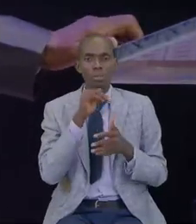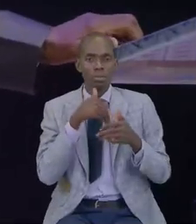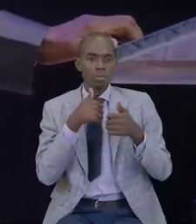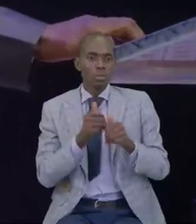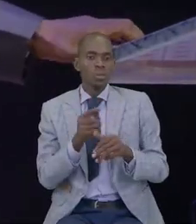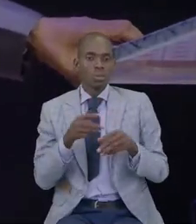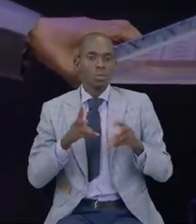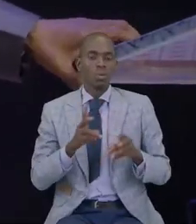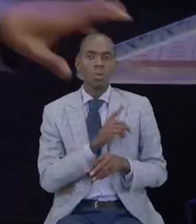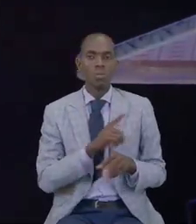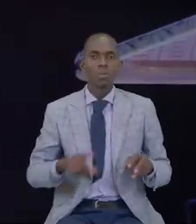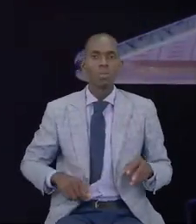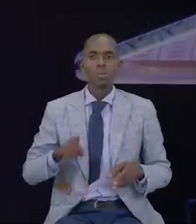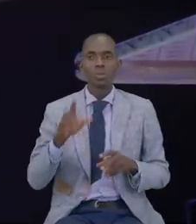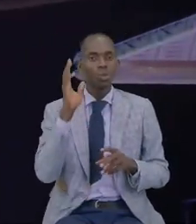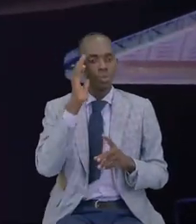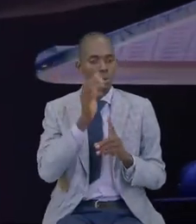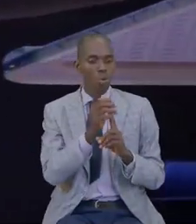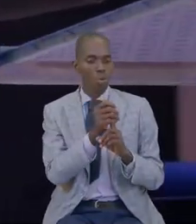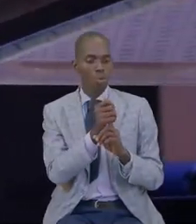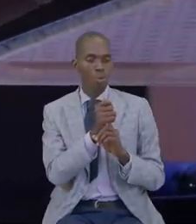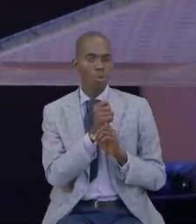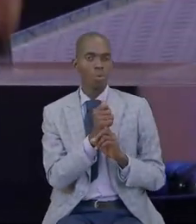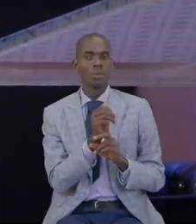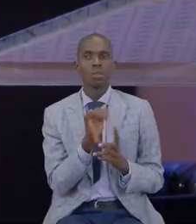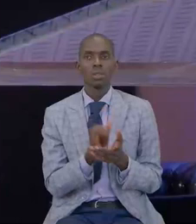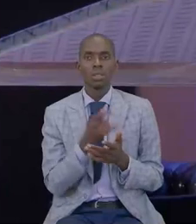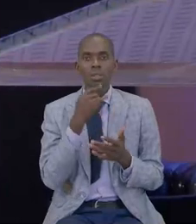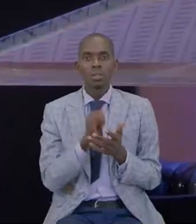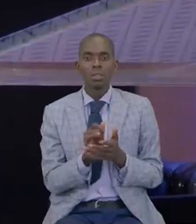Tu tiens cela intact.